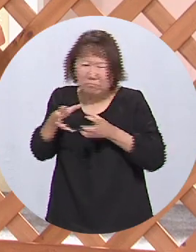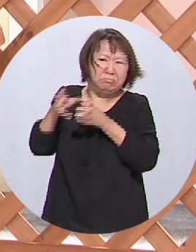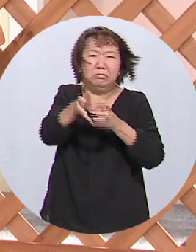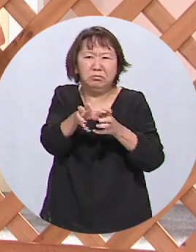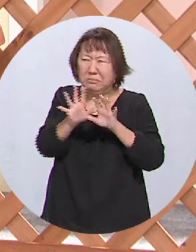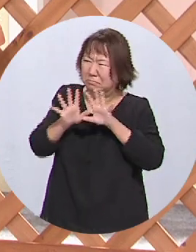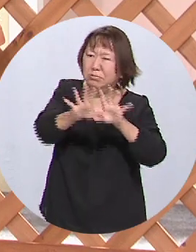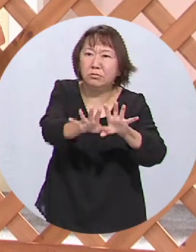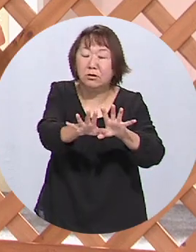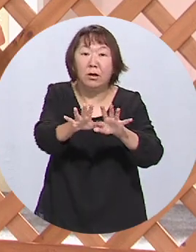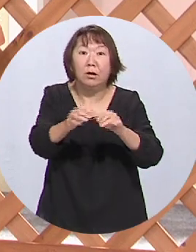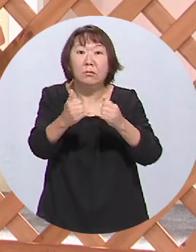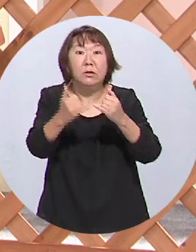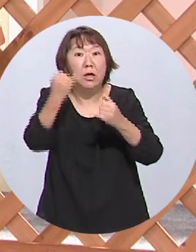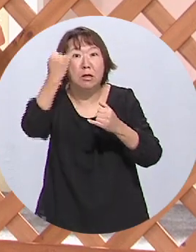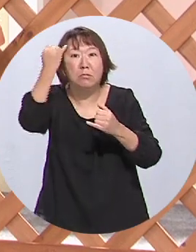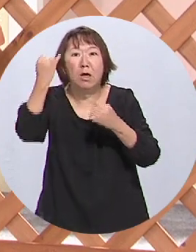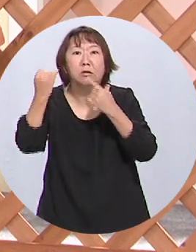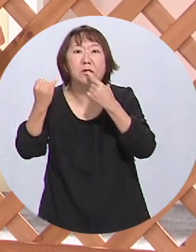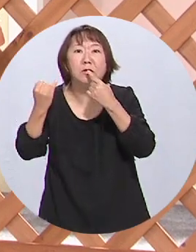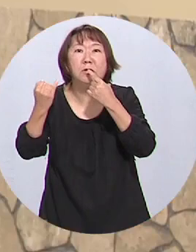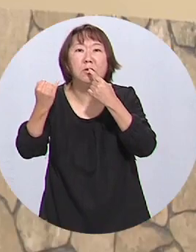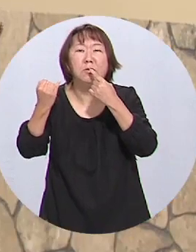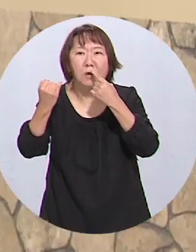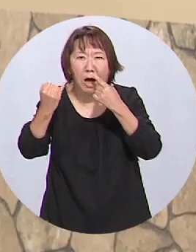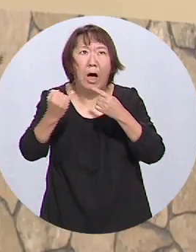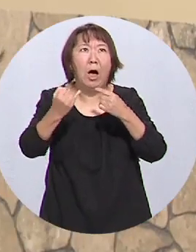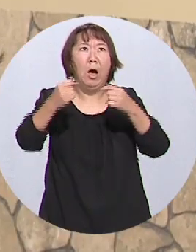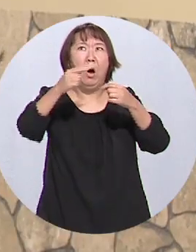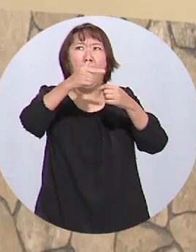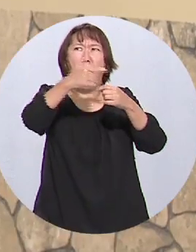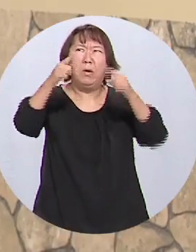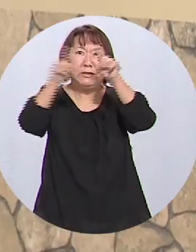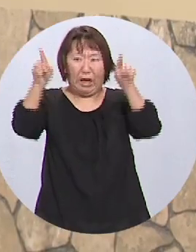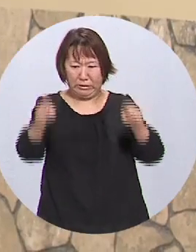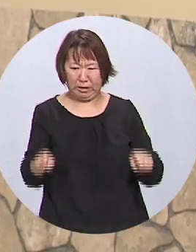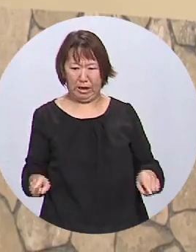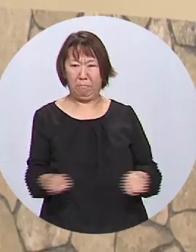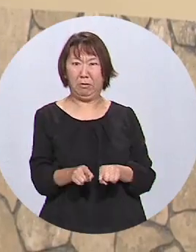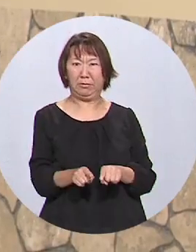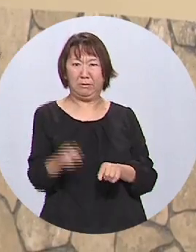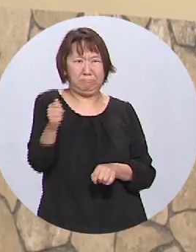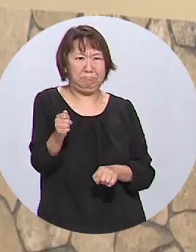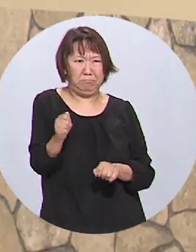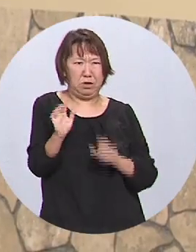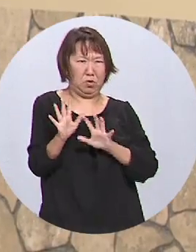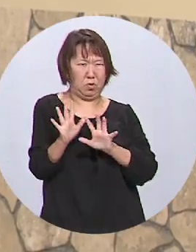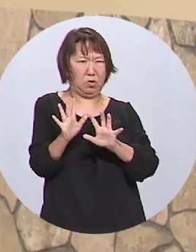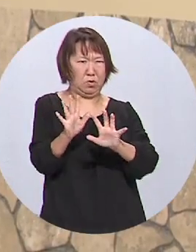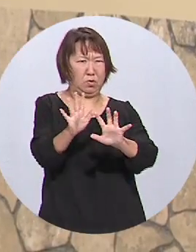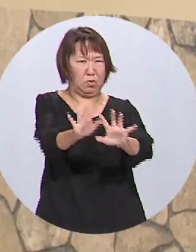く部隊みたいなイメージありますね。 あ、確かにね、うんうん、 大きい盾持ってドドドドっていく感じ。